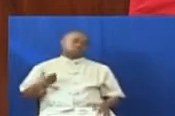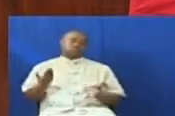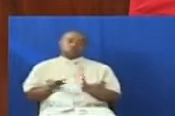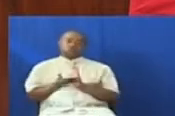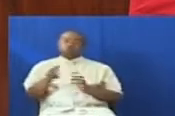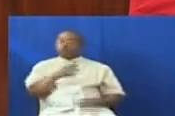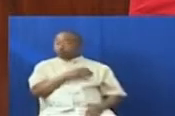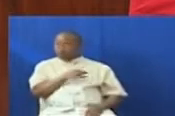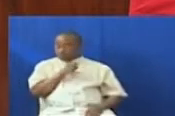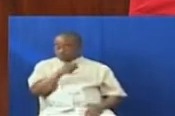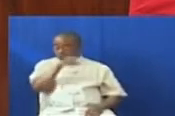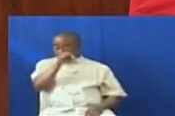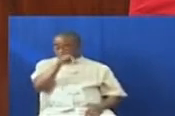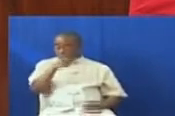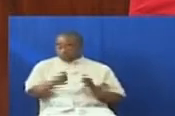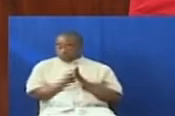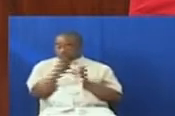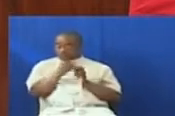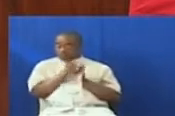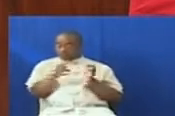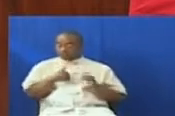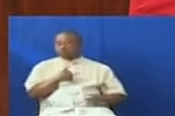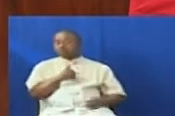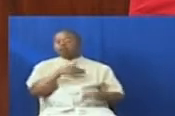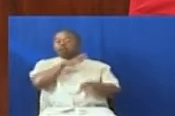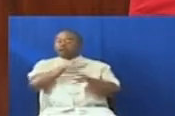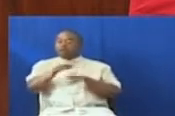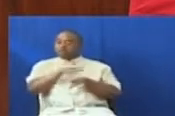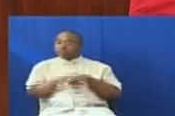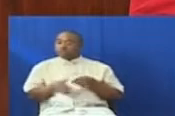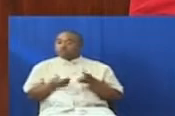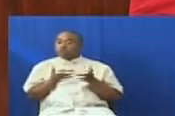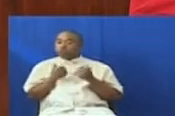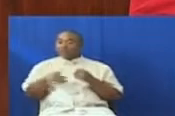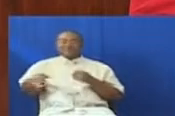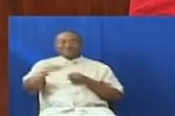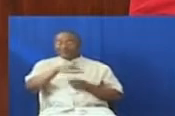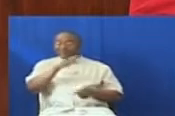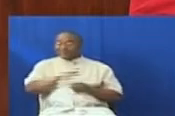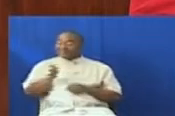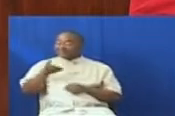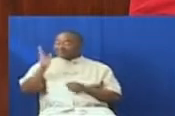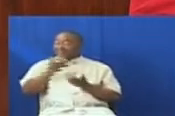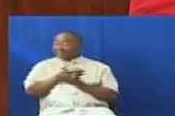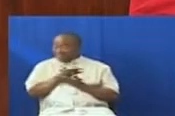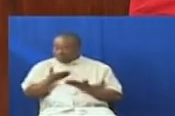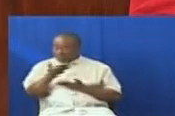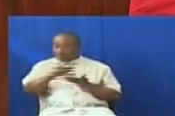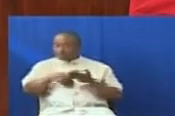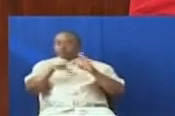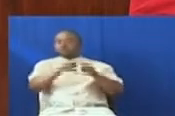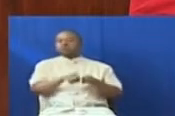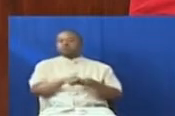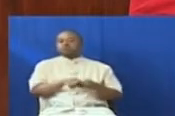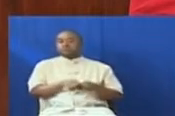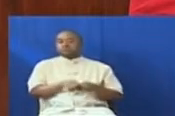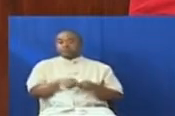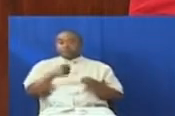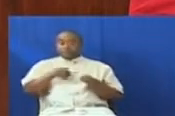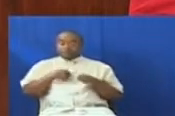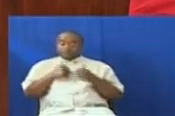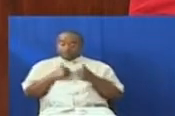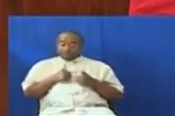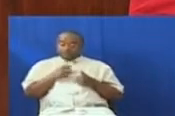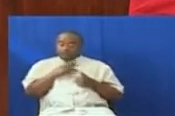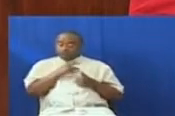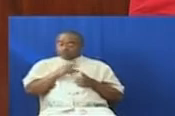wa ardhi, kama atapata nafasi, atuambie kwa nini maeneo ya serikali yanakosa hati miliki, wakati nitegemea wizara ingekuwa na